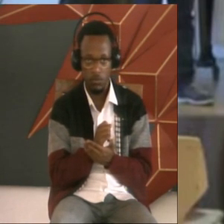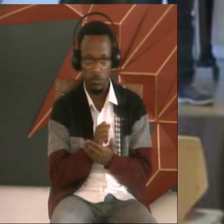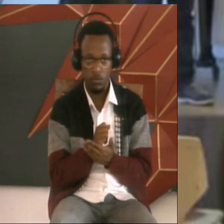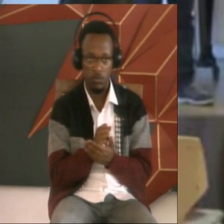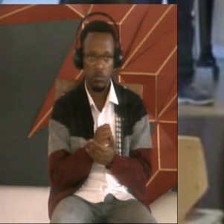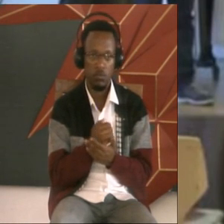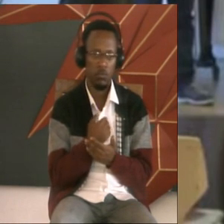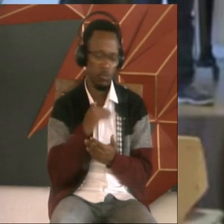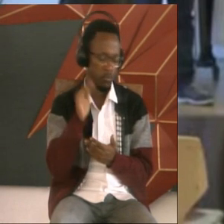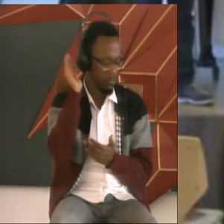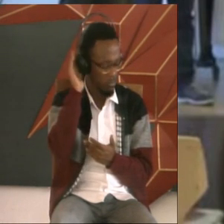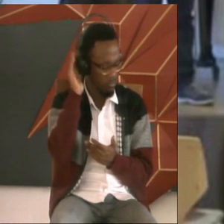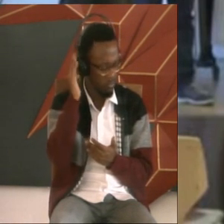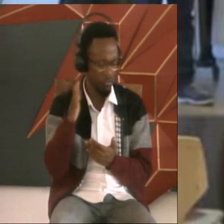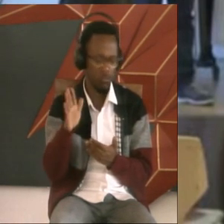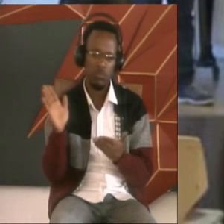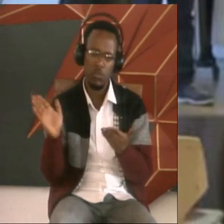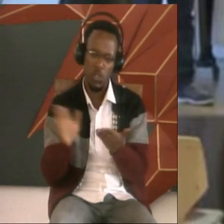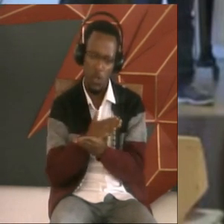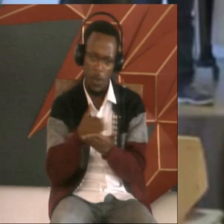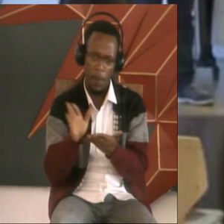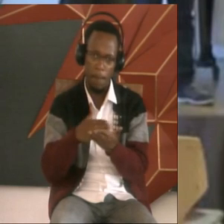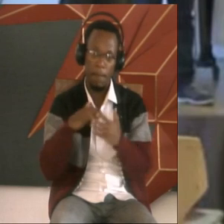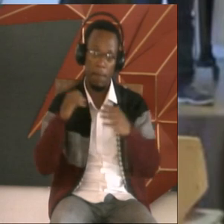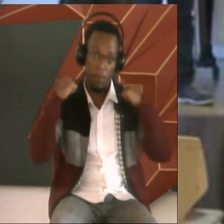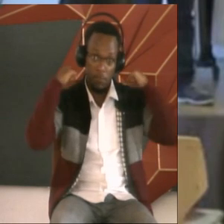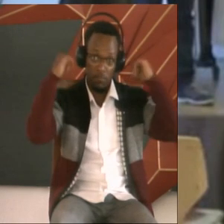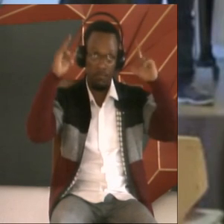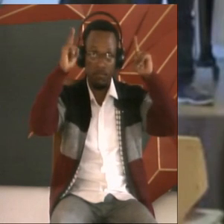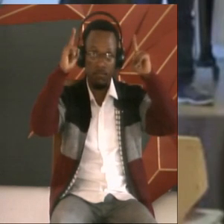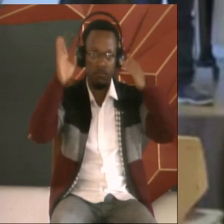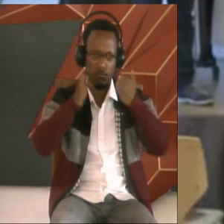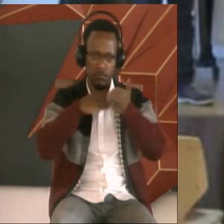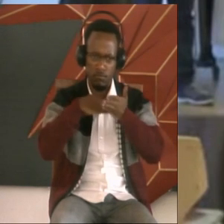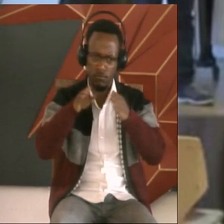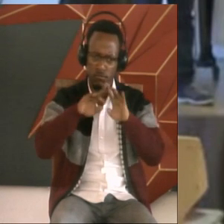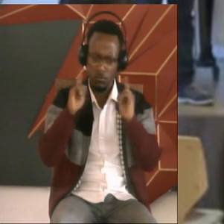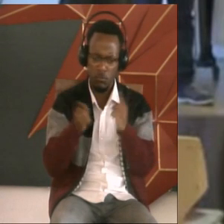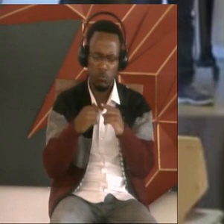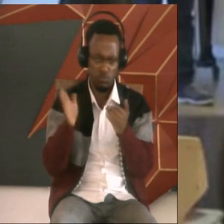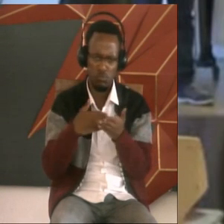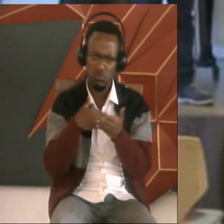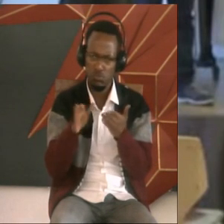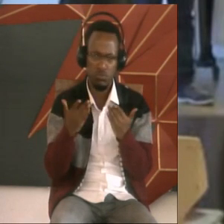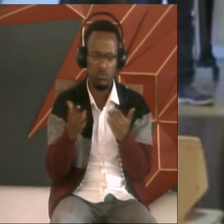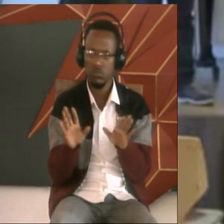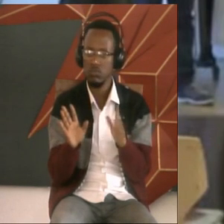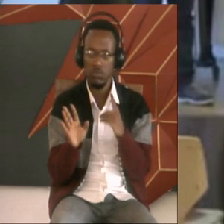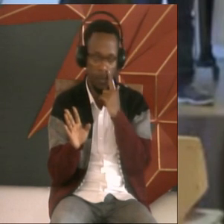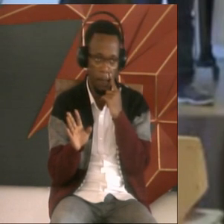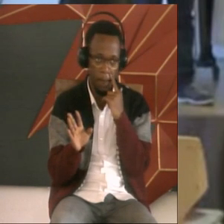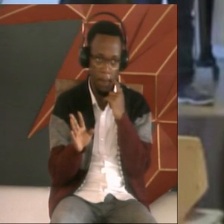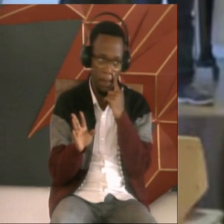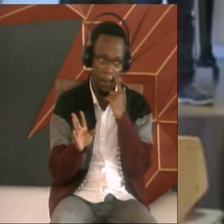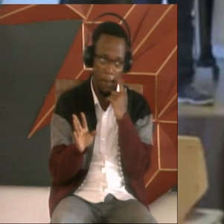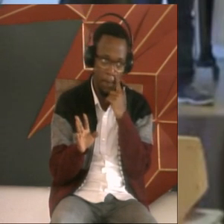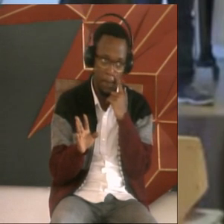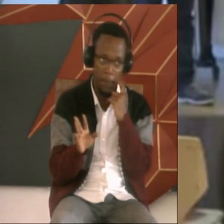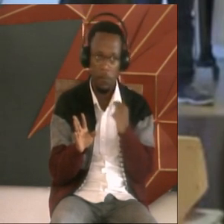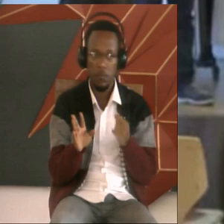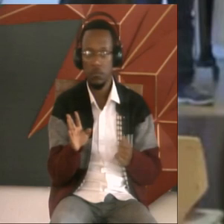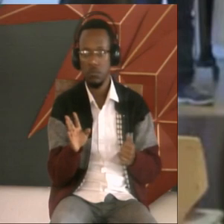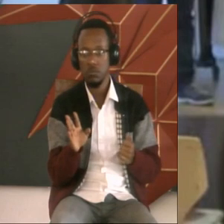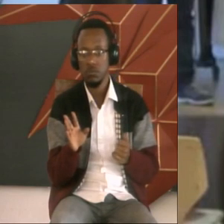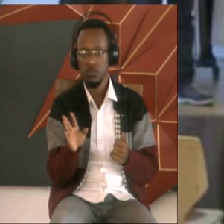J'entends déjà la chorale des anges. Bose mu mwuka ndumva indirimbo z'abamarayika. Retentissement des chants